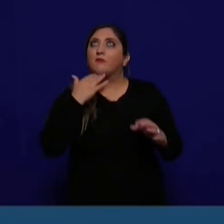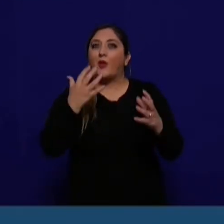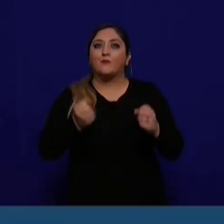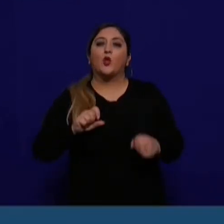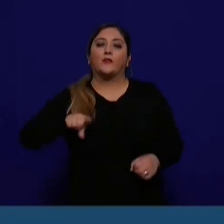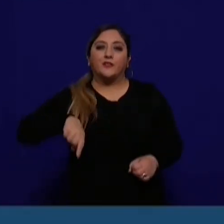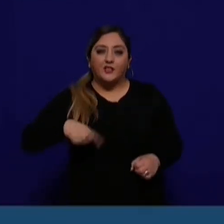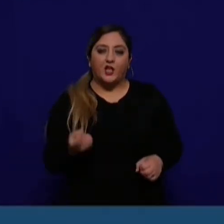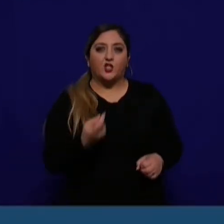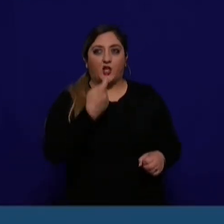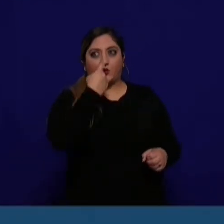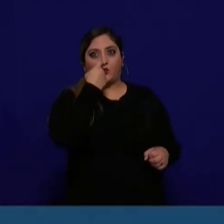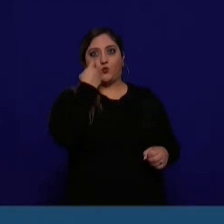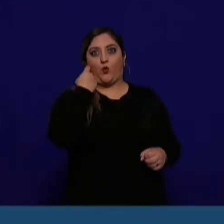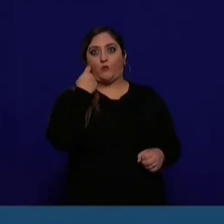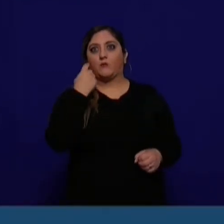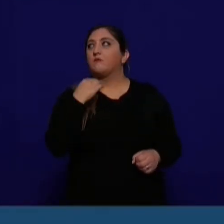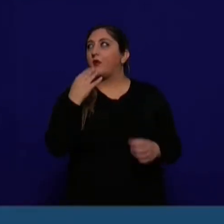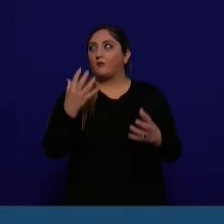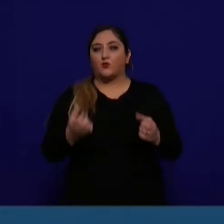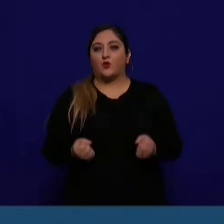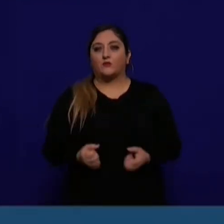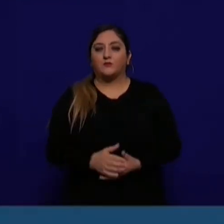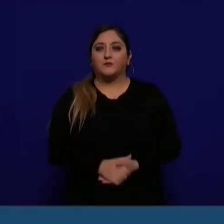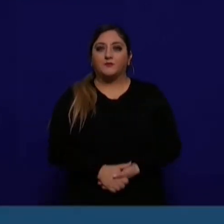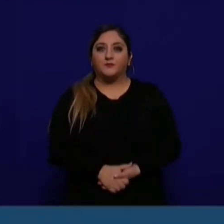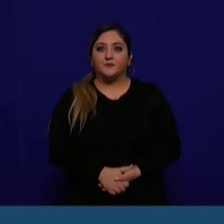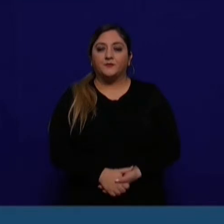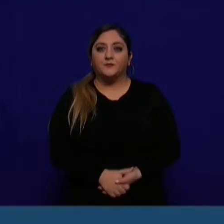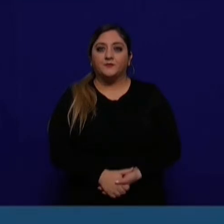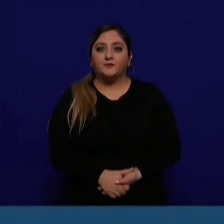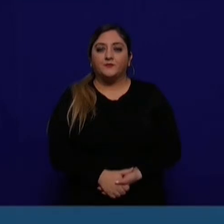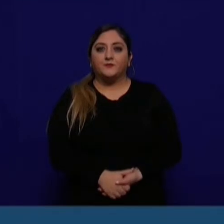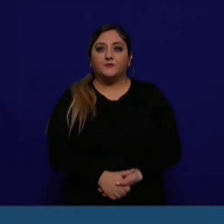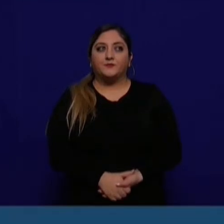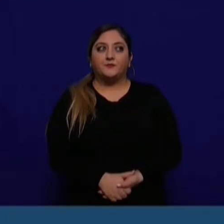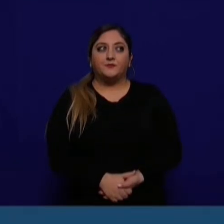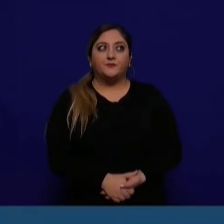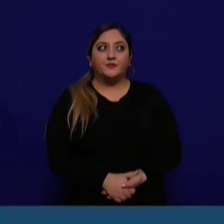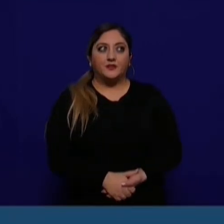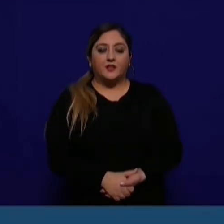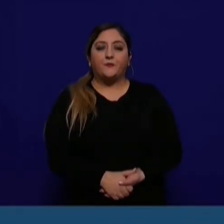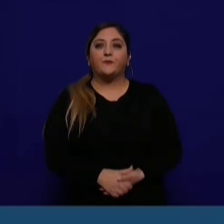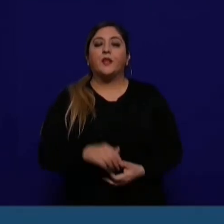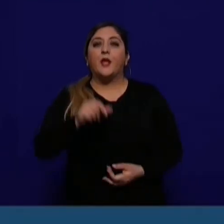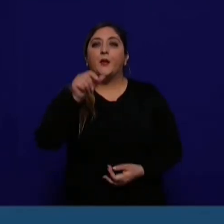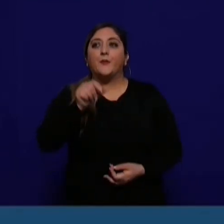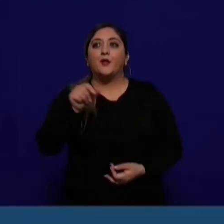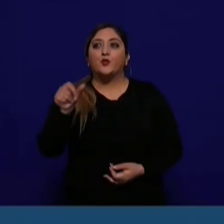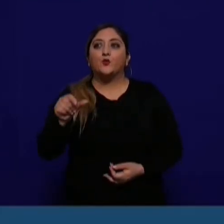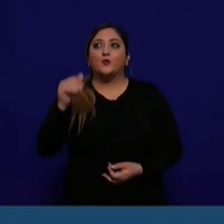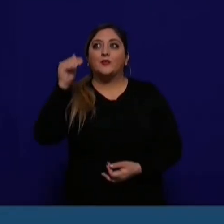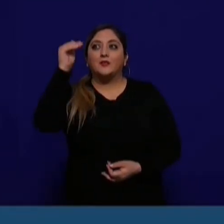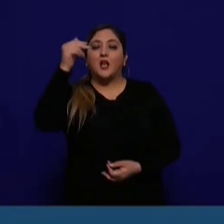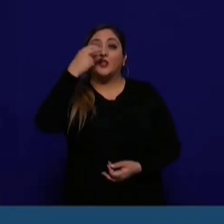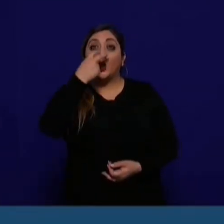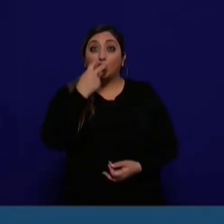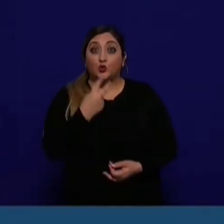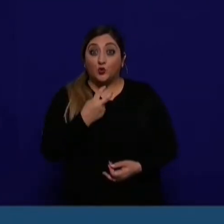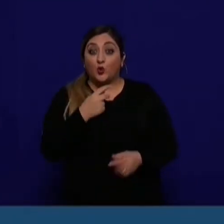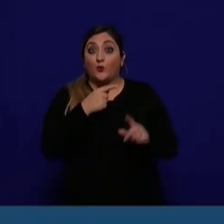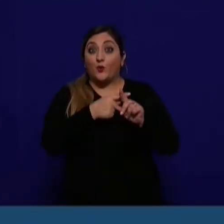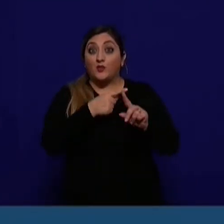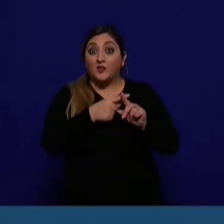għalfejn mbagħad jerġa' jagħmel it-test. Fuq persuni li kienu pożittivi fid-djar tal-anzjani konna qegħdin